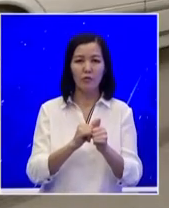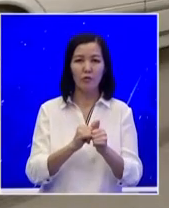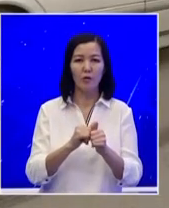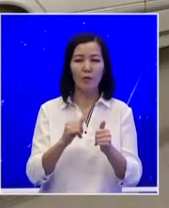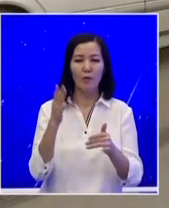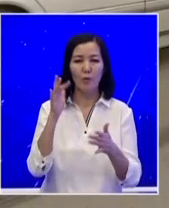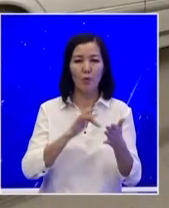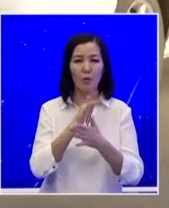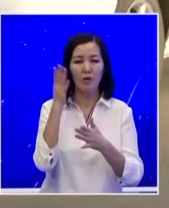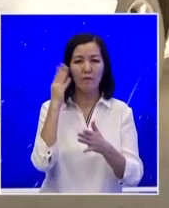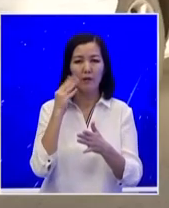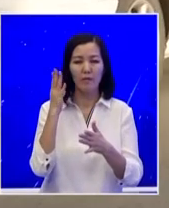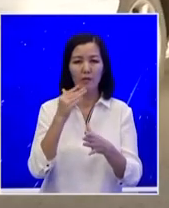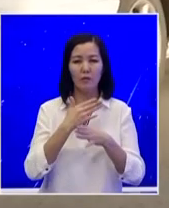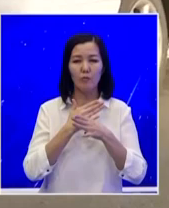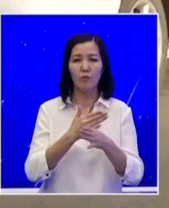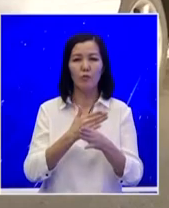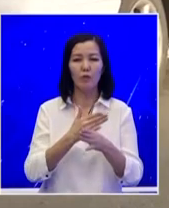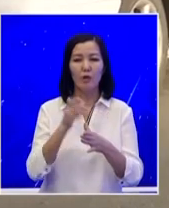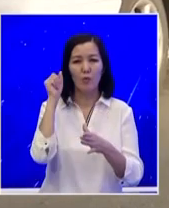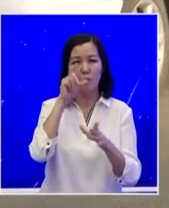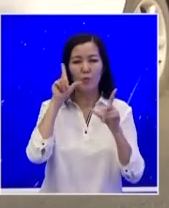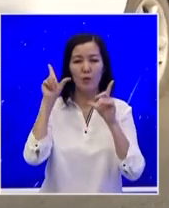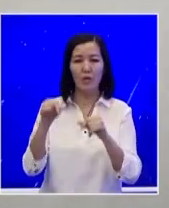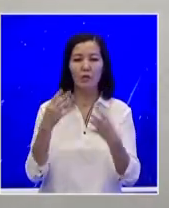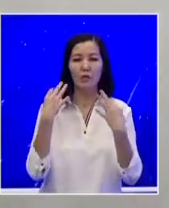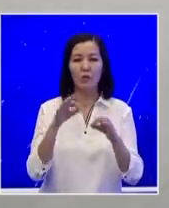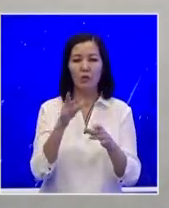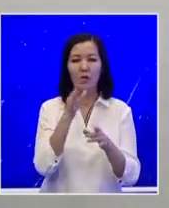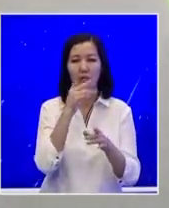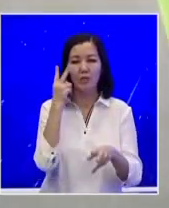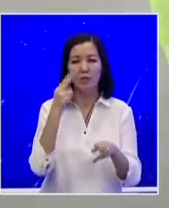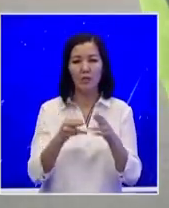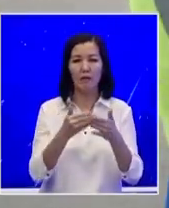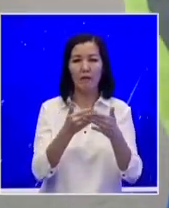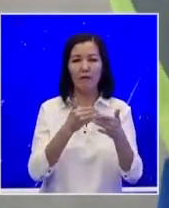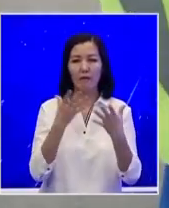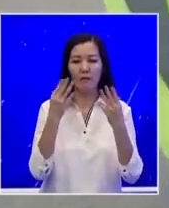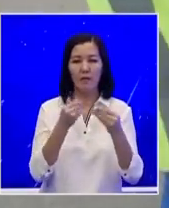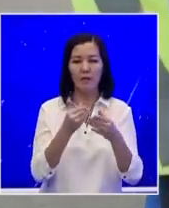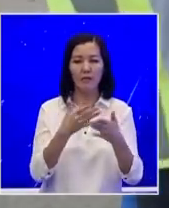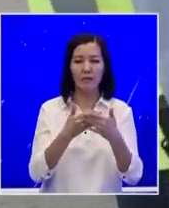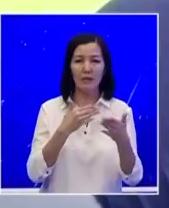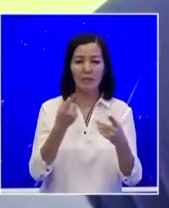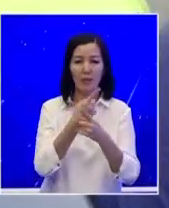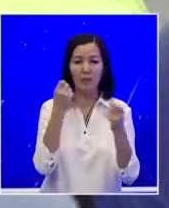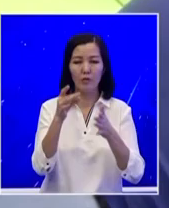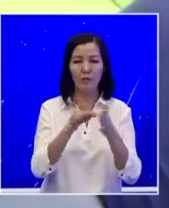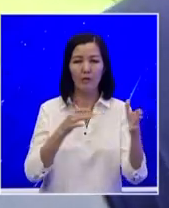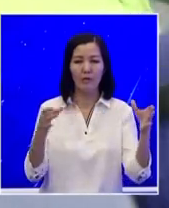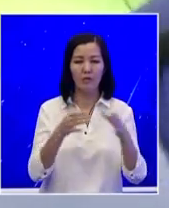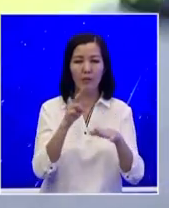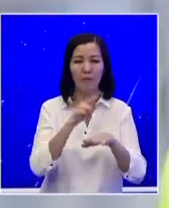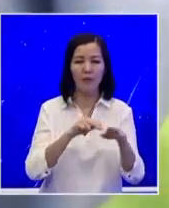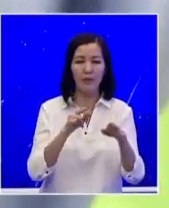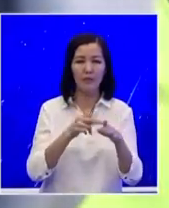город Алматы, чтобы с помощью консульства вернуться на родину. Срок разрешения на работу закончился несколькими днями ранее. Получив эту информацию, оперативный штаб полиции